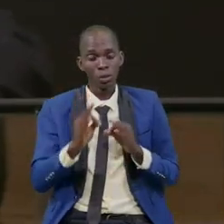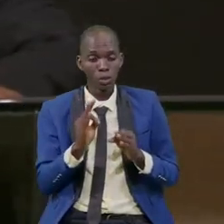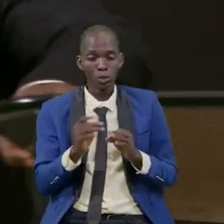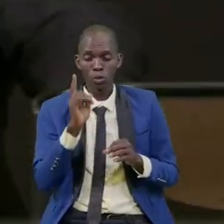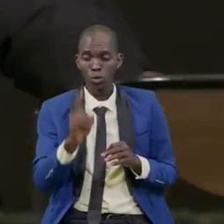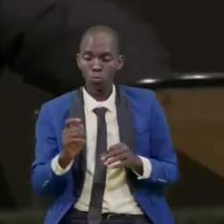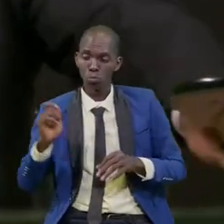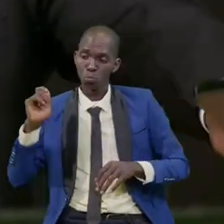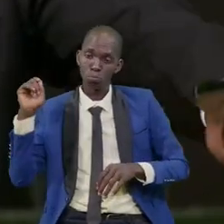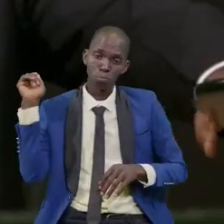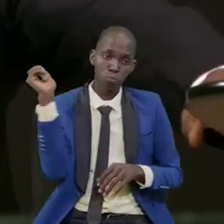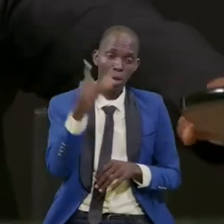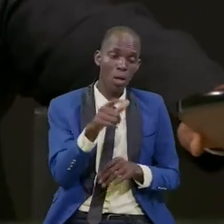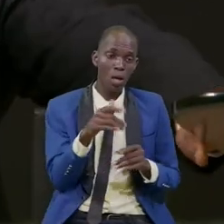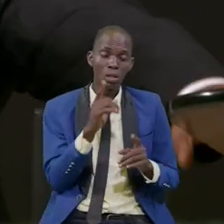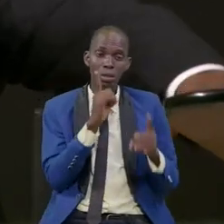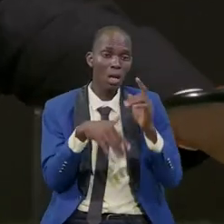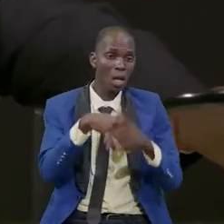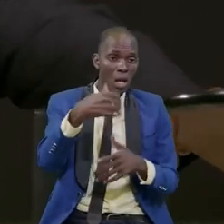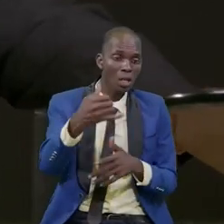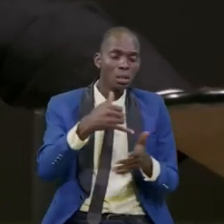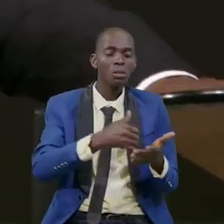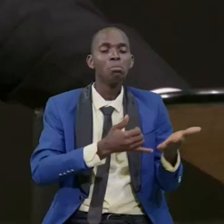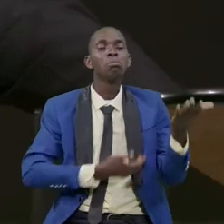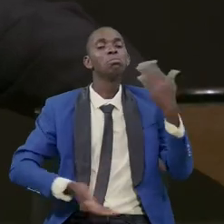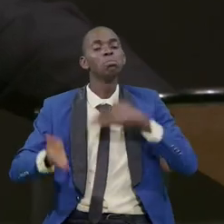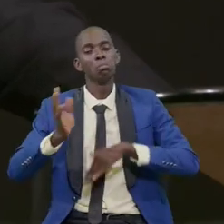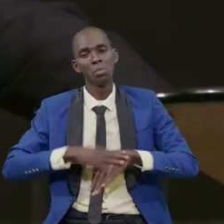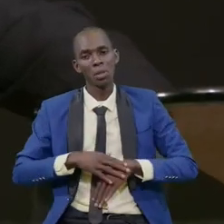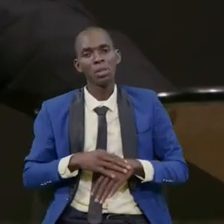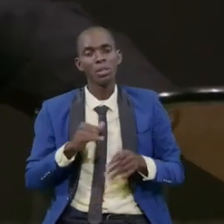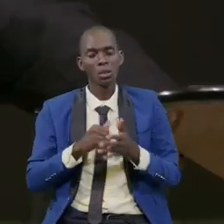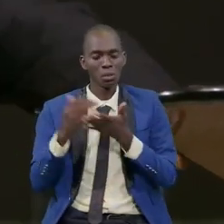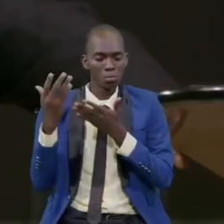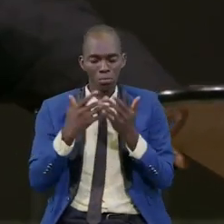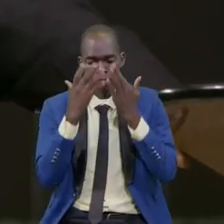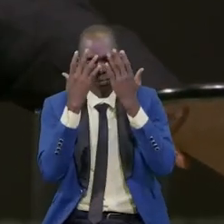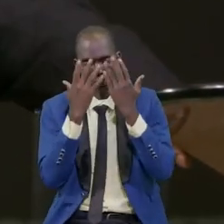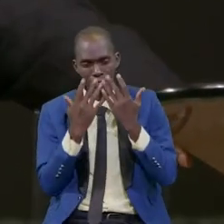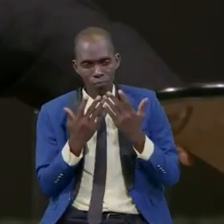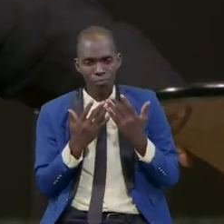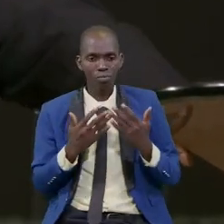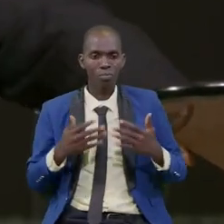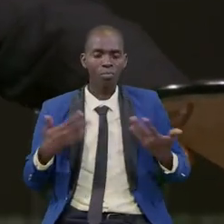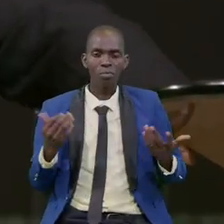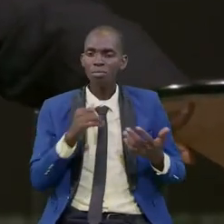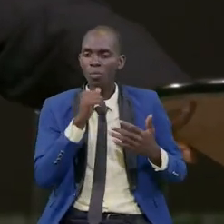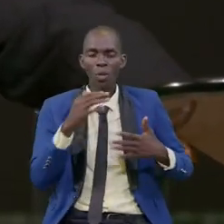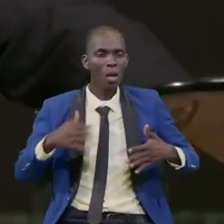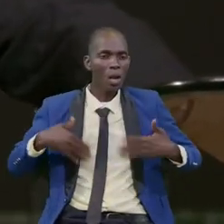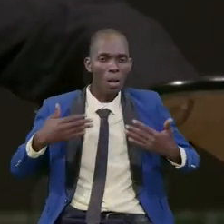revient à toi. Ça apporte la tristesse, l'angoisse.